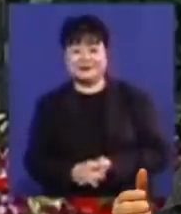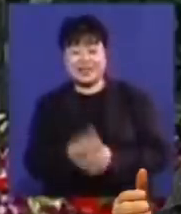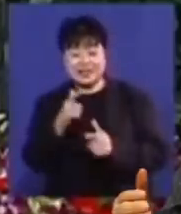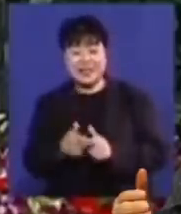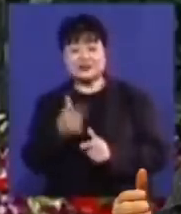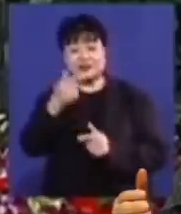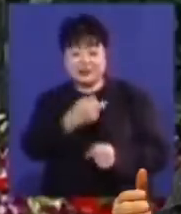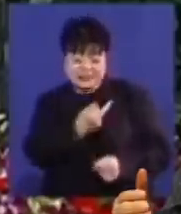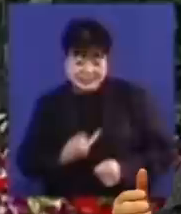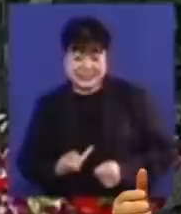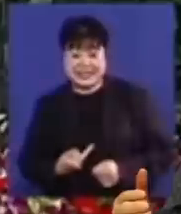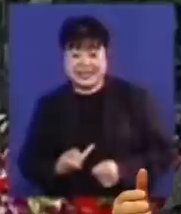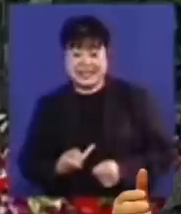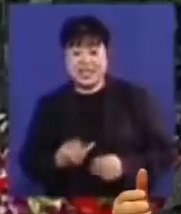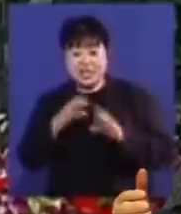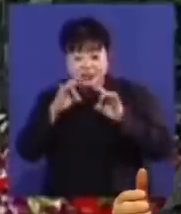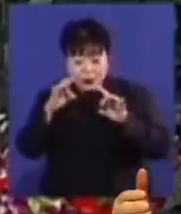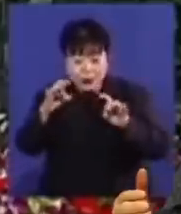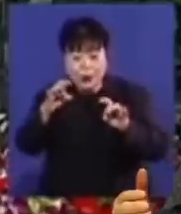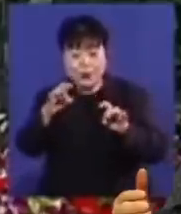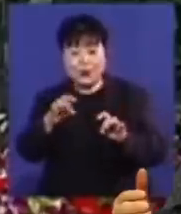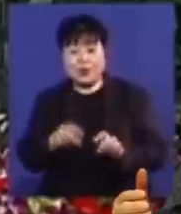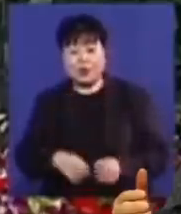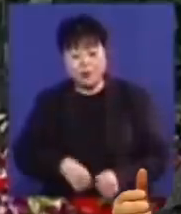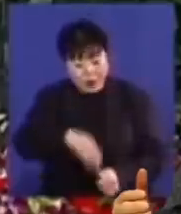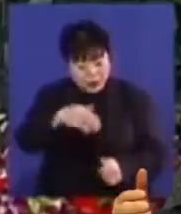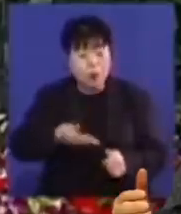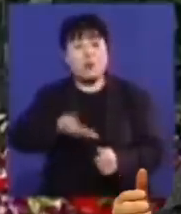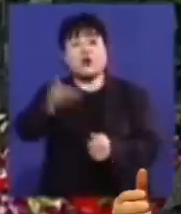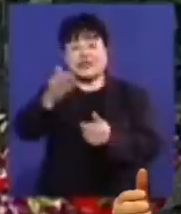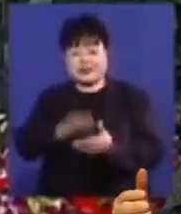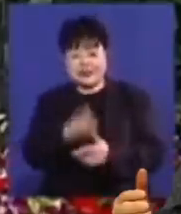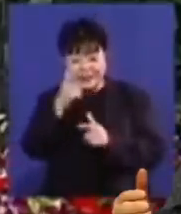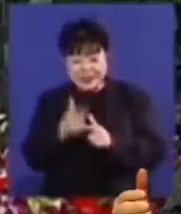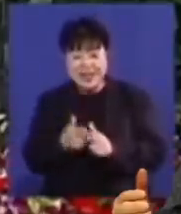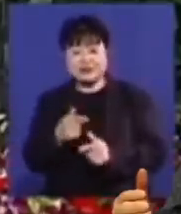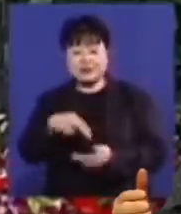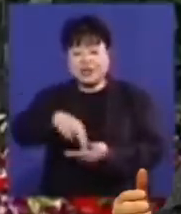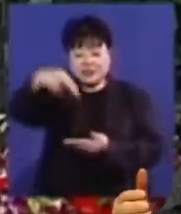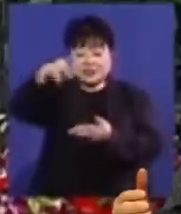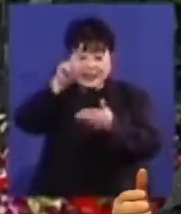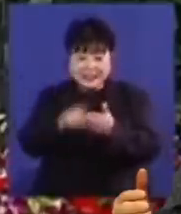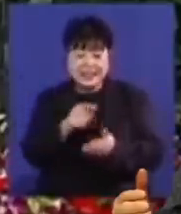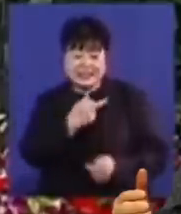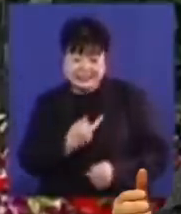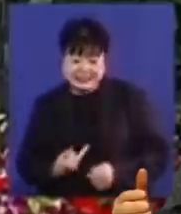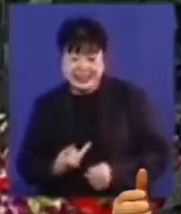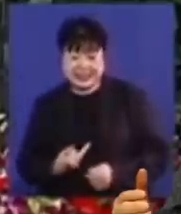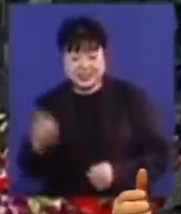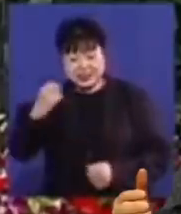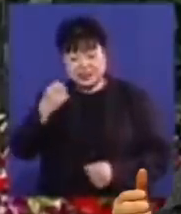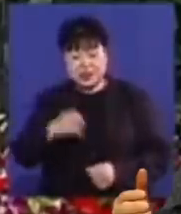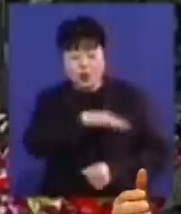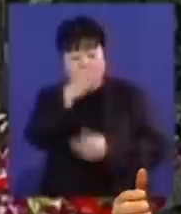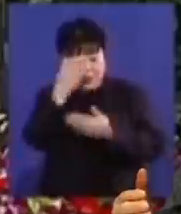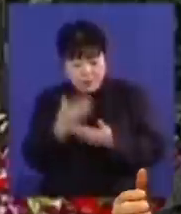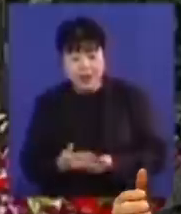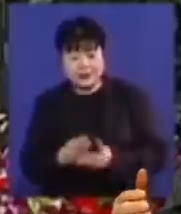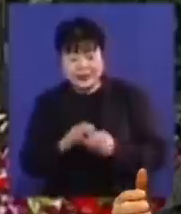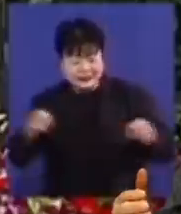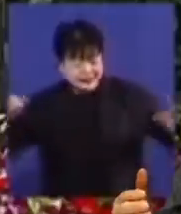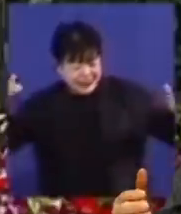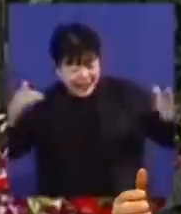예수님은 제자들을 전도하도록 파송하셨습니다. 예수님이 승천하실 때 제자들에게 성령의 권능을 받고 땅